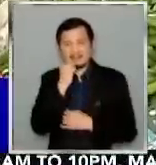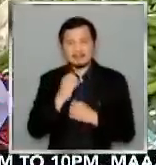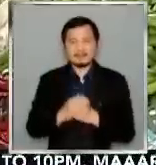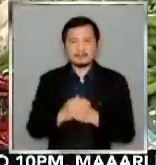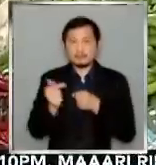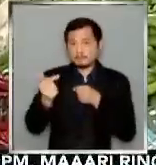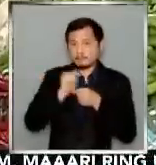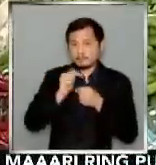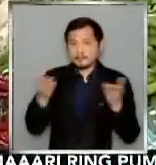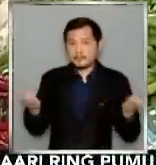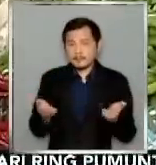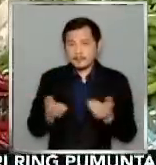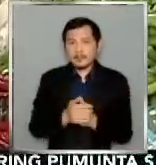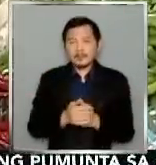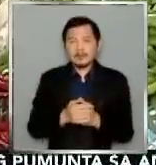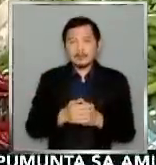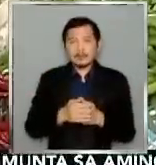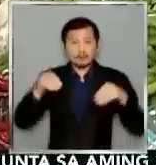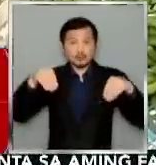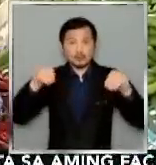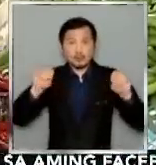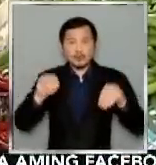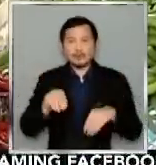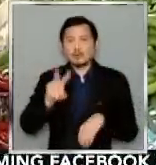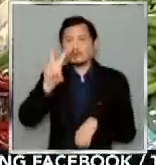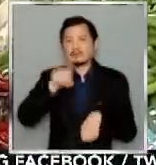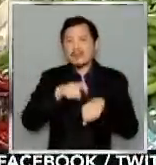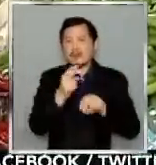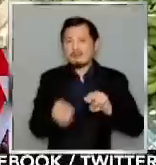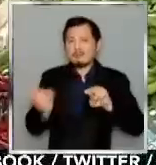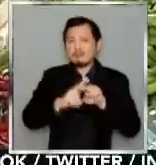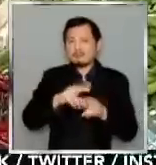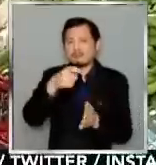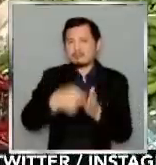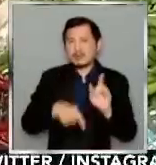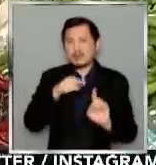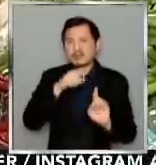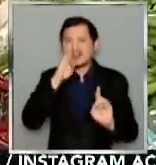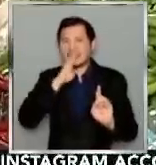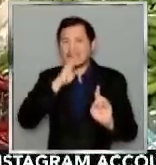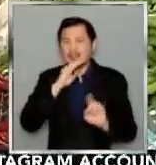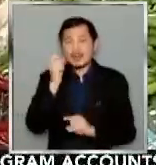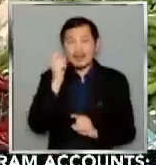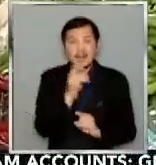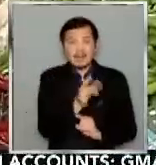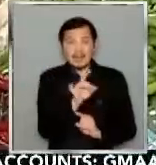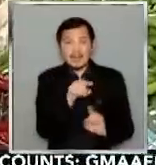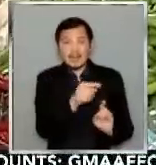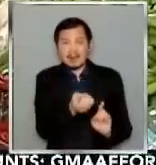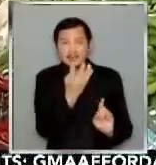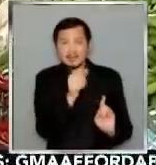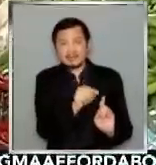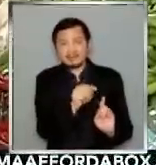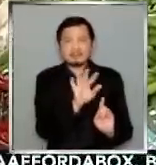Q-Mart ay mahigit doble ang itinaas kada kilo ng siling labuyo. Katunayan, ang isang piraso raw ng siling labuyo ay aabot na ngayon